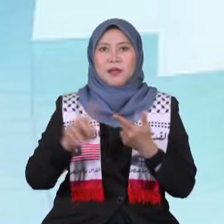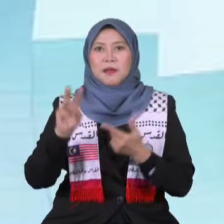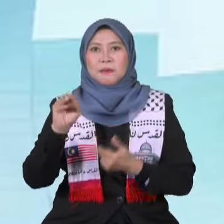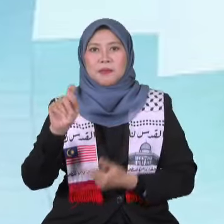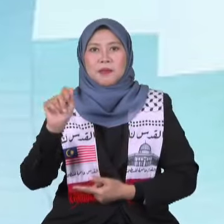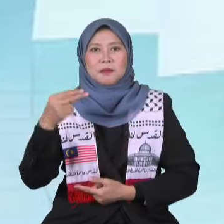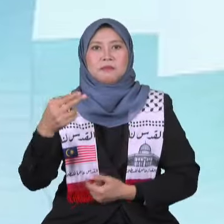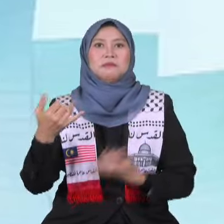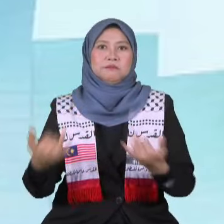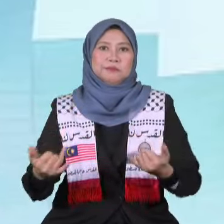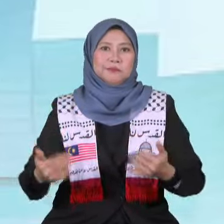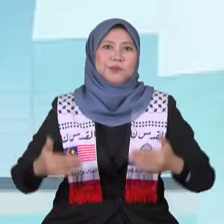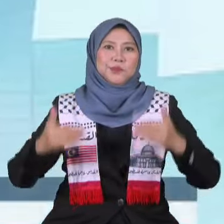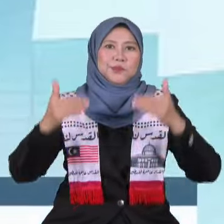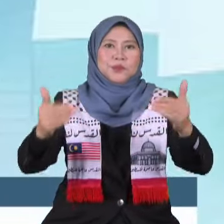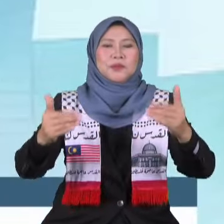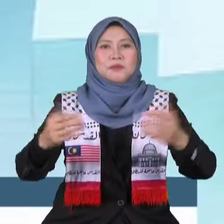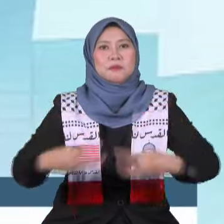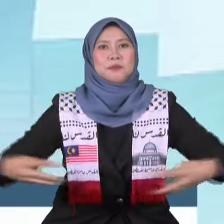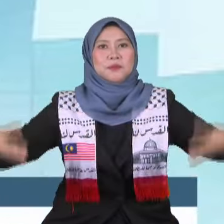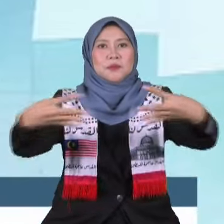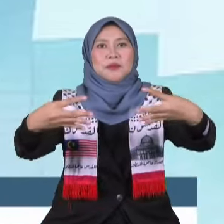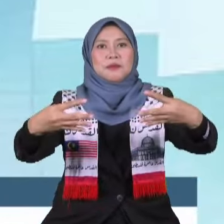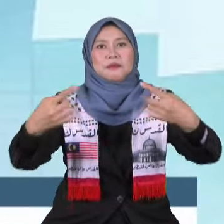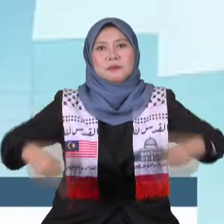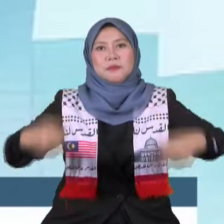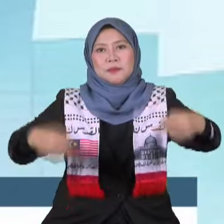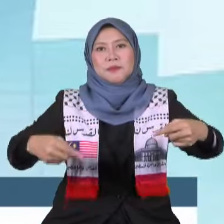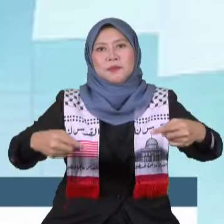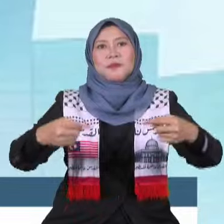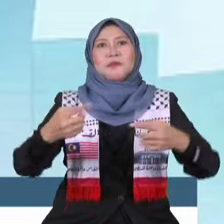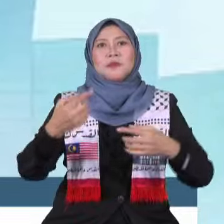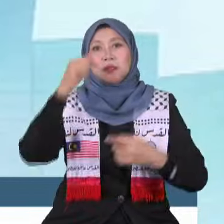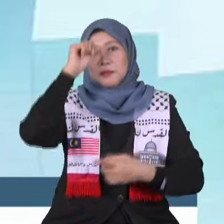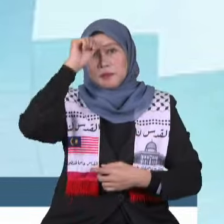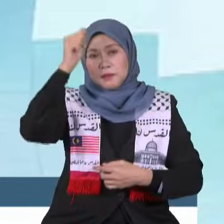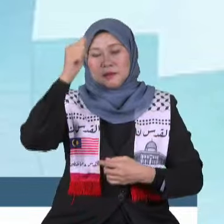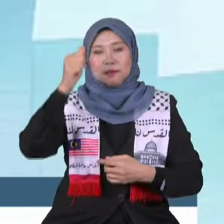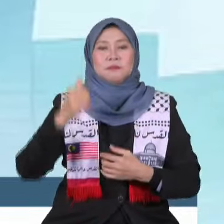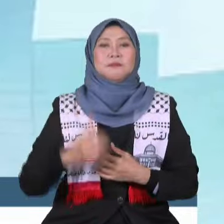suku akhir selepas menewaskan lawan dari India pada aksi pusingan kedua hari ini.